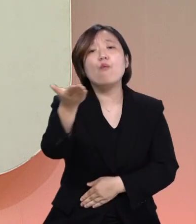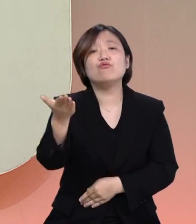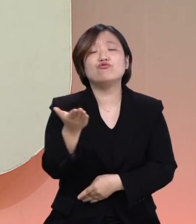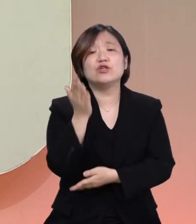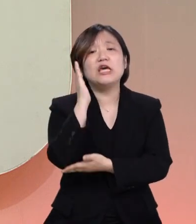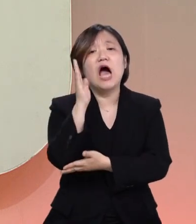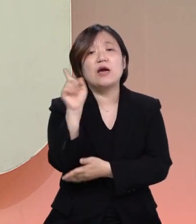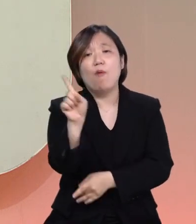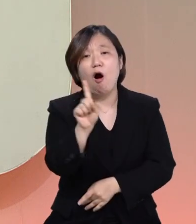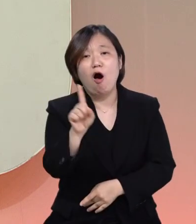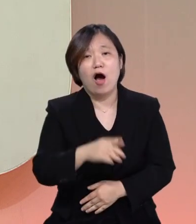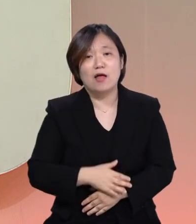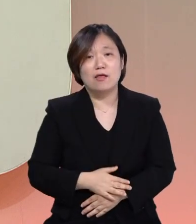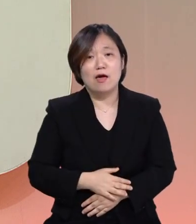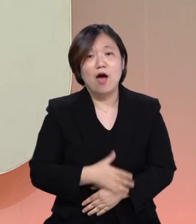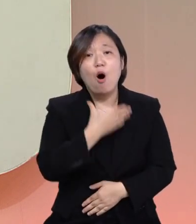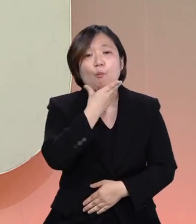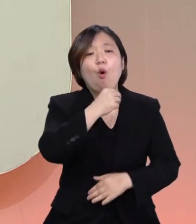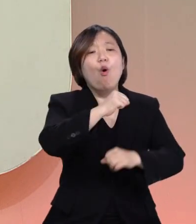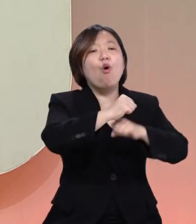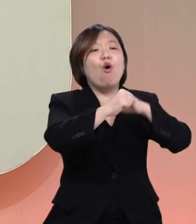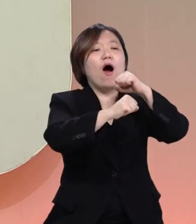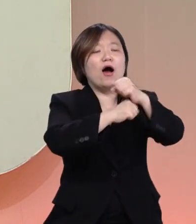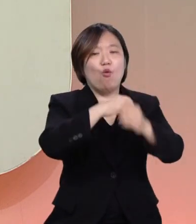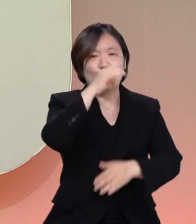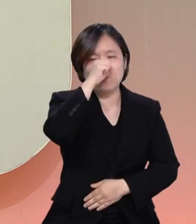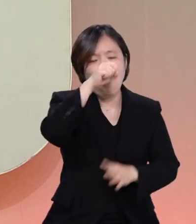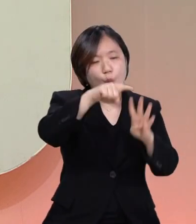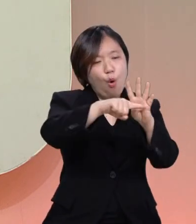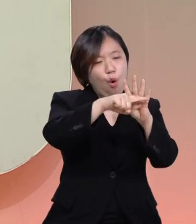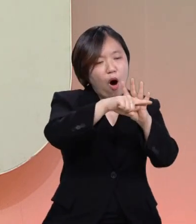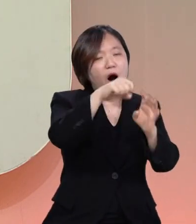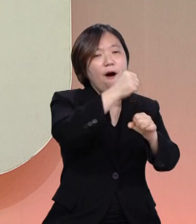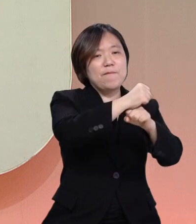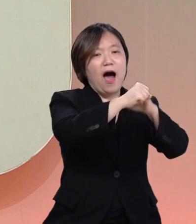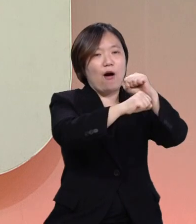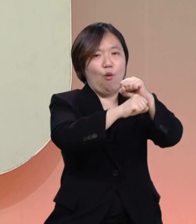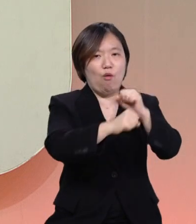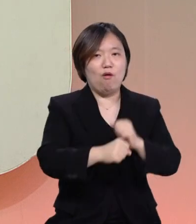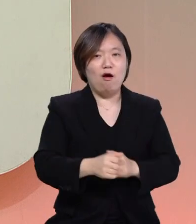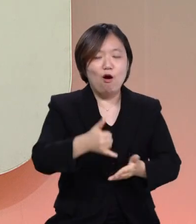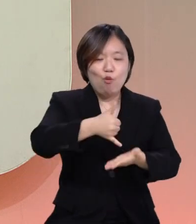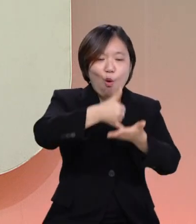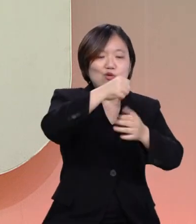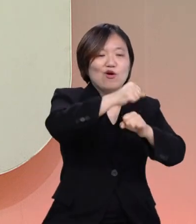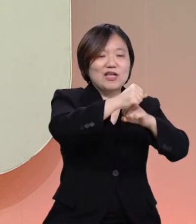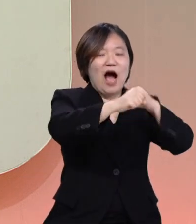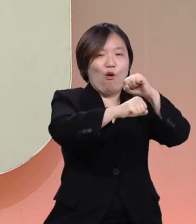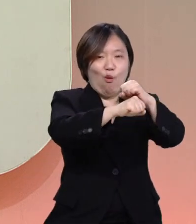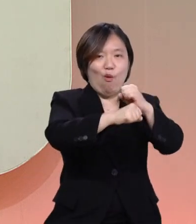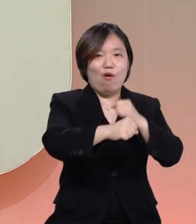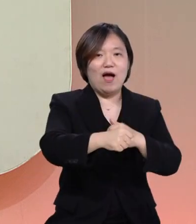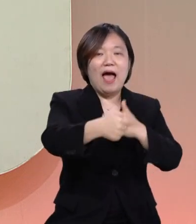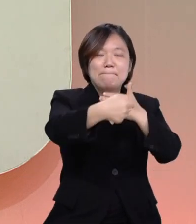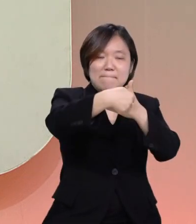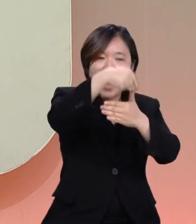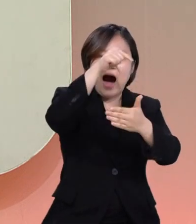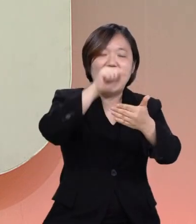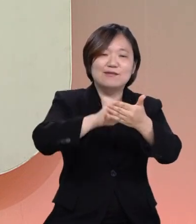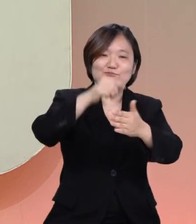복을 지어라 선업을 지어라 공덕을 닦아라 마음을 닦아라 마음을